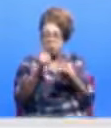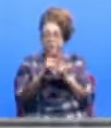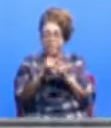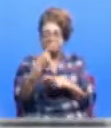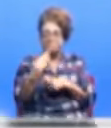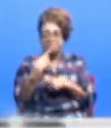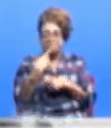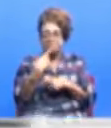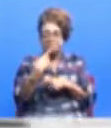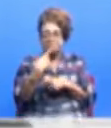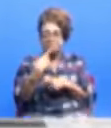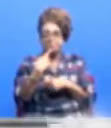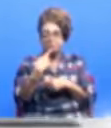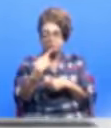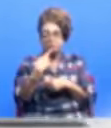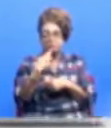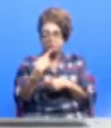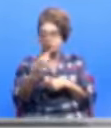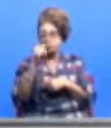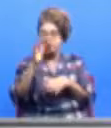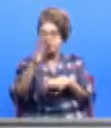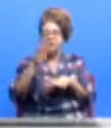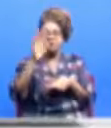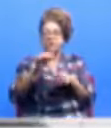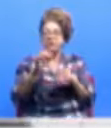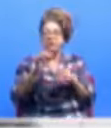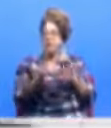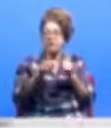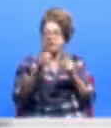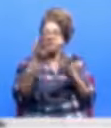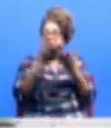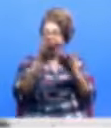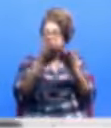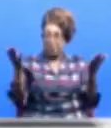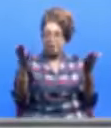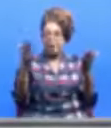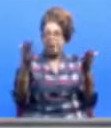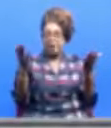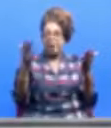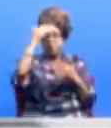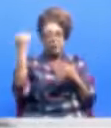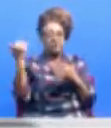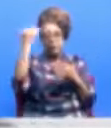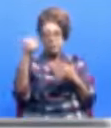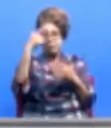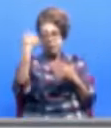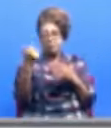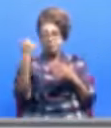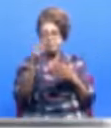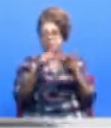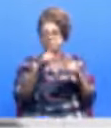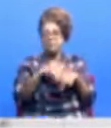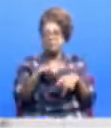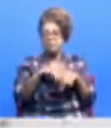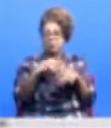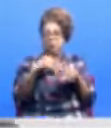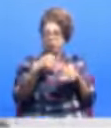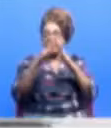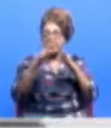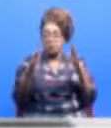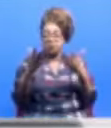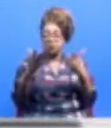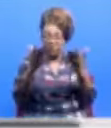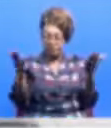kabisa ni kwamba wale waadhiriwa wa moto ambao wako humo ndani wamesaulika kabisa, sababu unapata kwa hizi manyumba